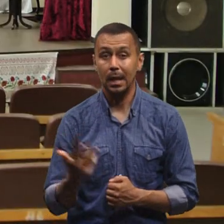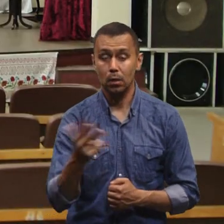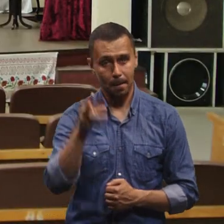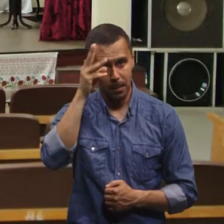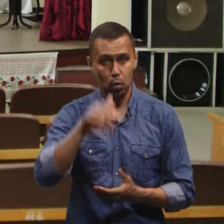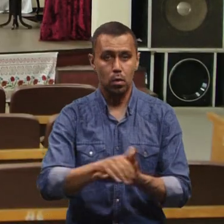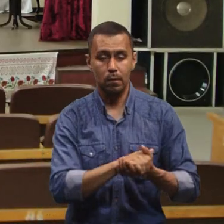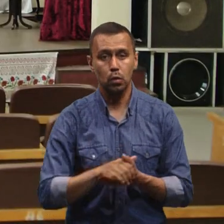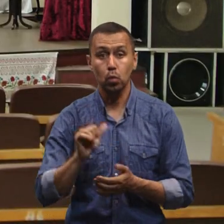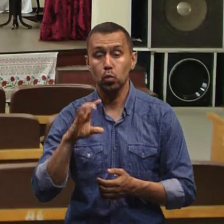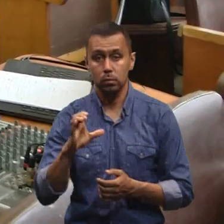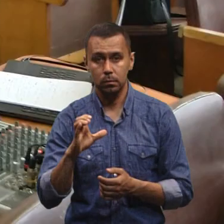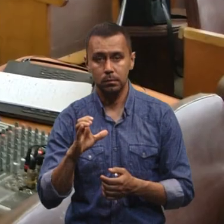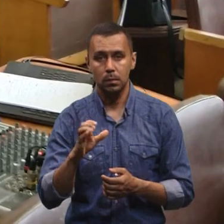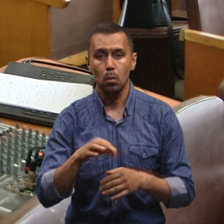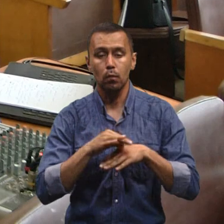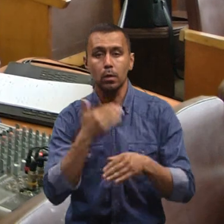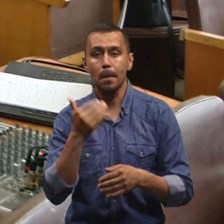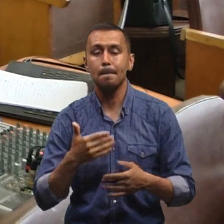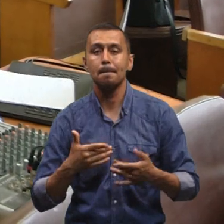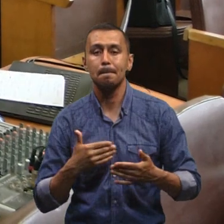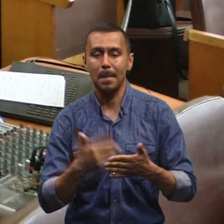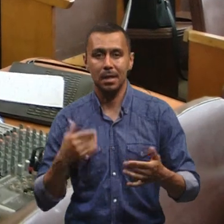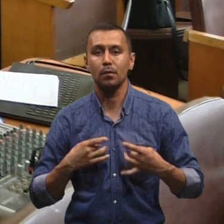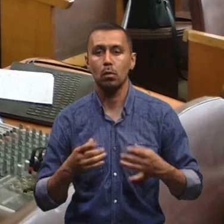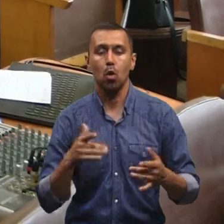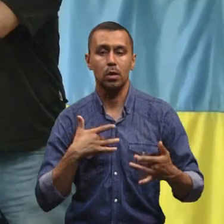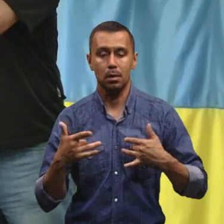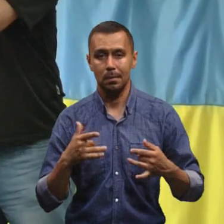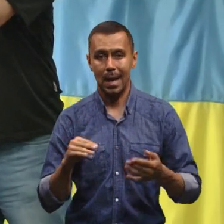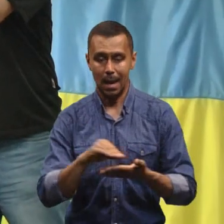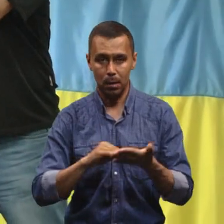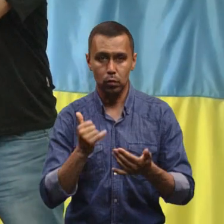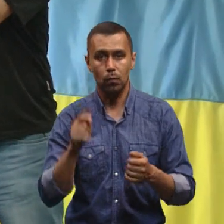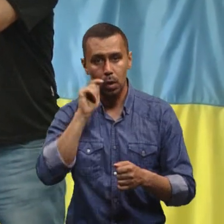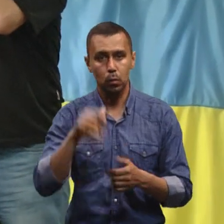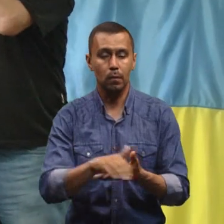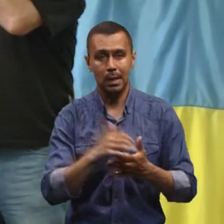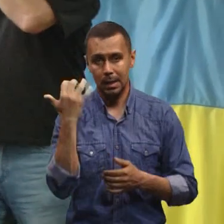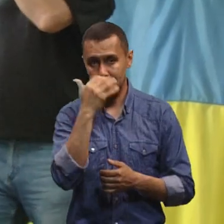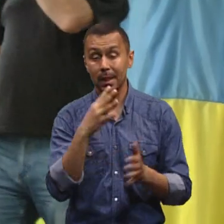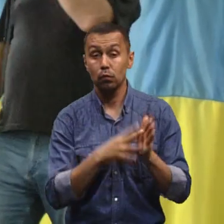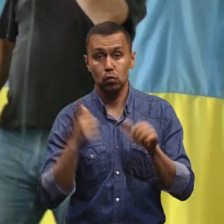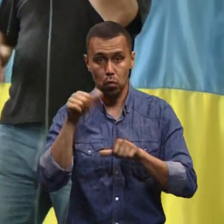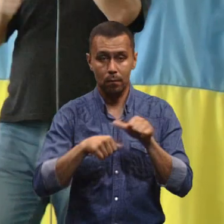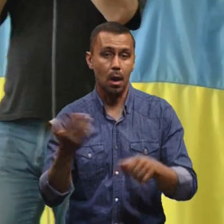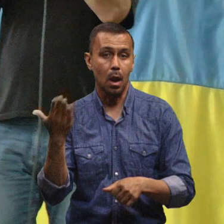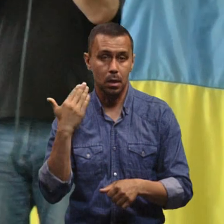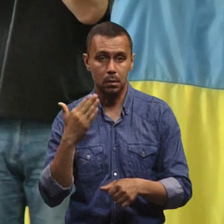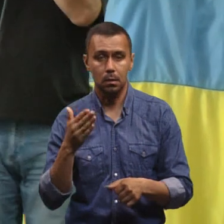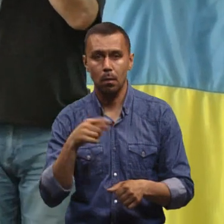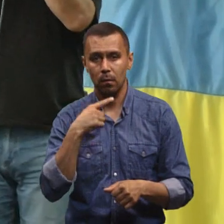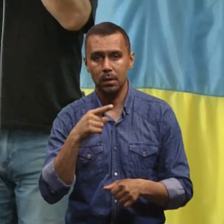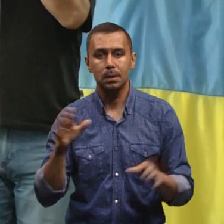Хмельницького товариства «УТУС» проводить останню перед святковим концертом репетицію. Сьогодні українському товариству сліпих 90 років. Раніше, каже співак